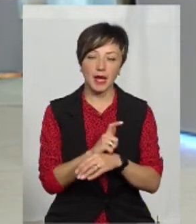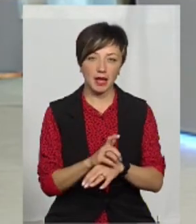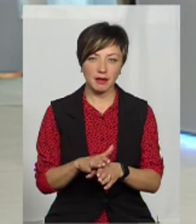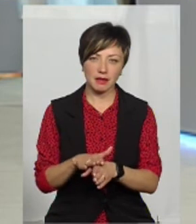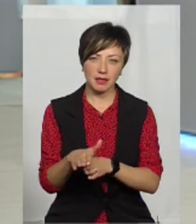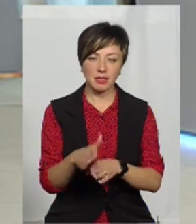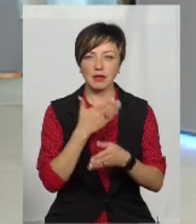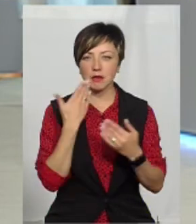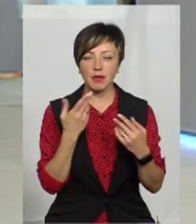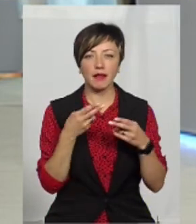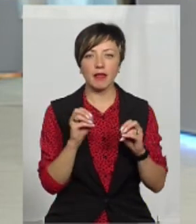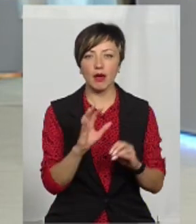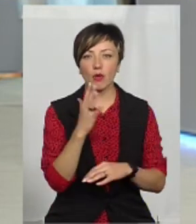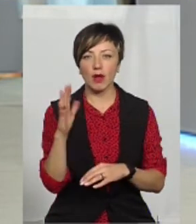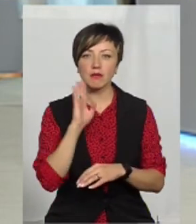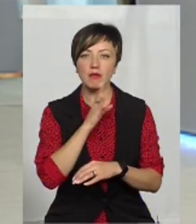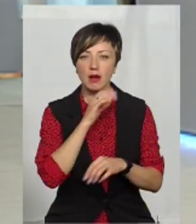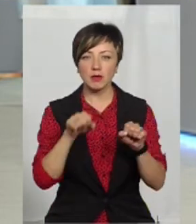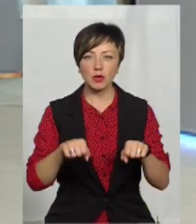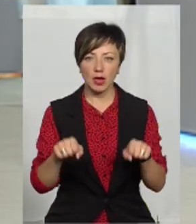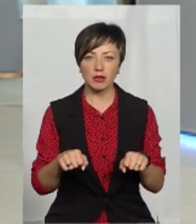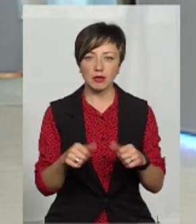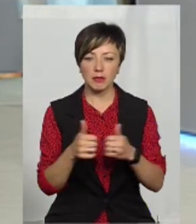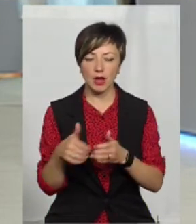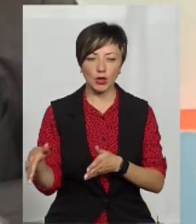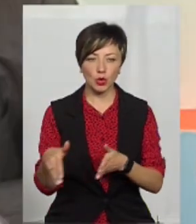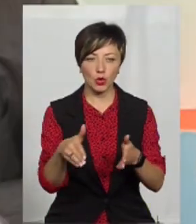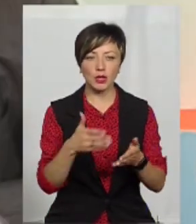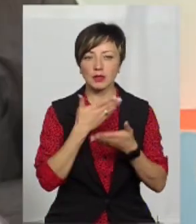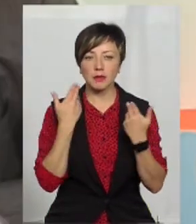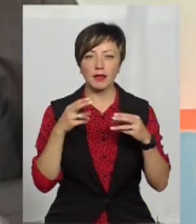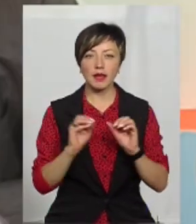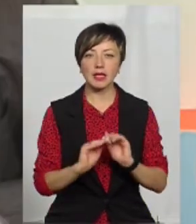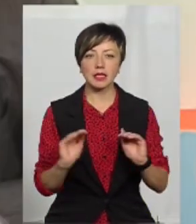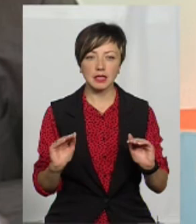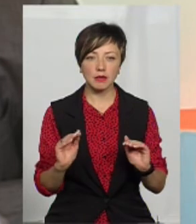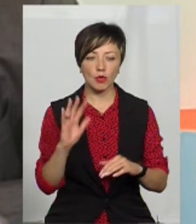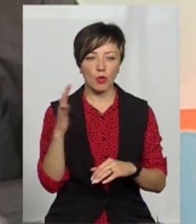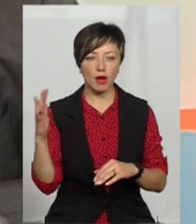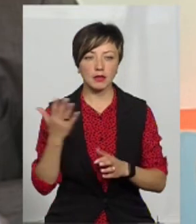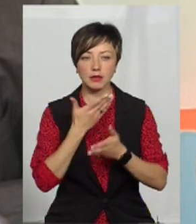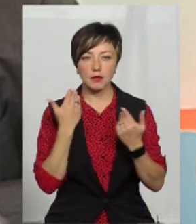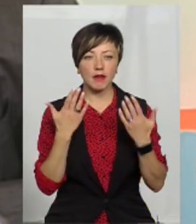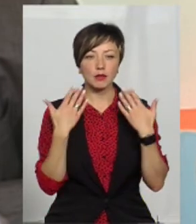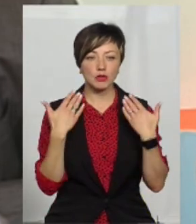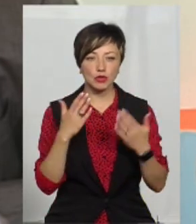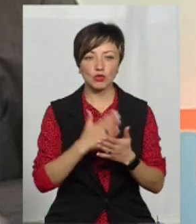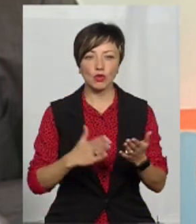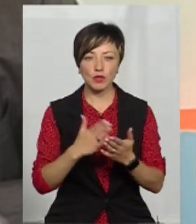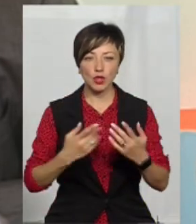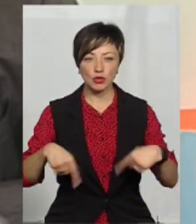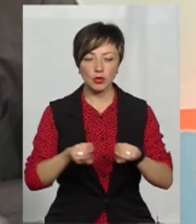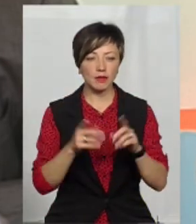перенасичений. Нема де гуляти мамам з колясками, вони гуляють біля дороги, нема де дітям гуляти, нема де віддихати, взагалі